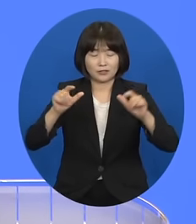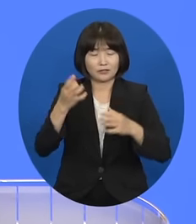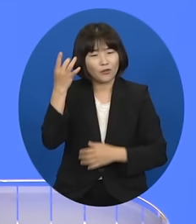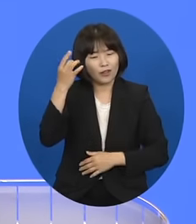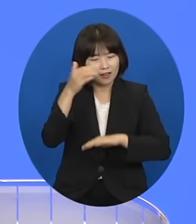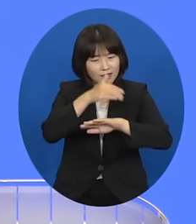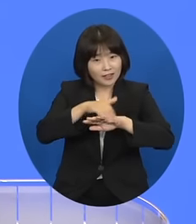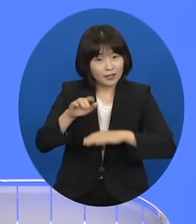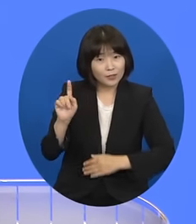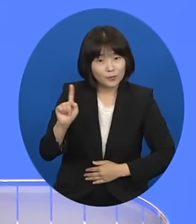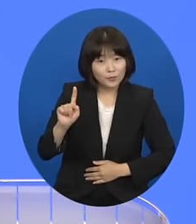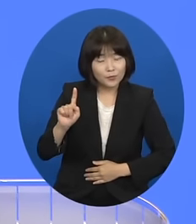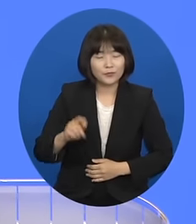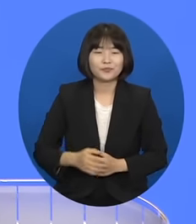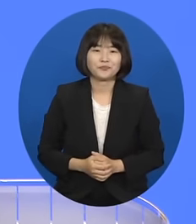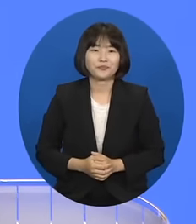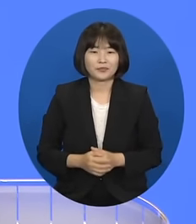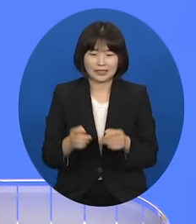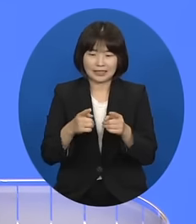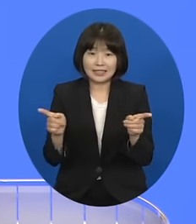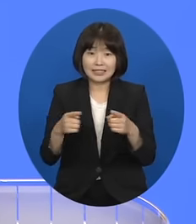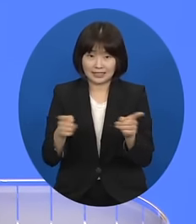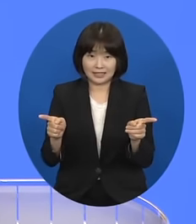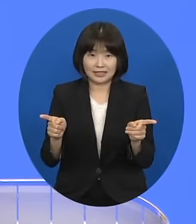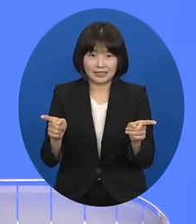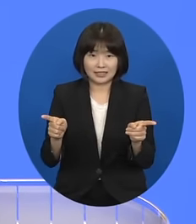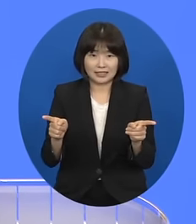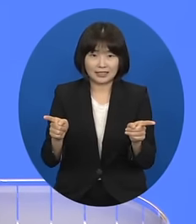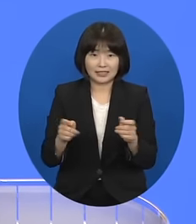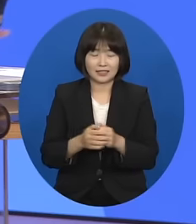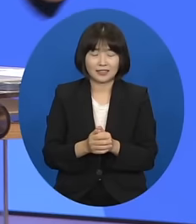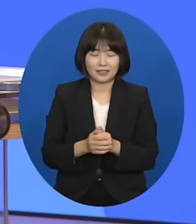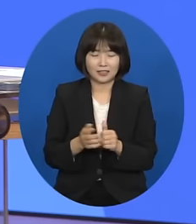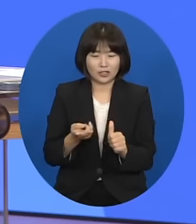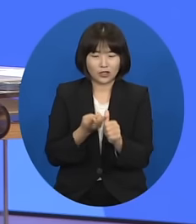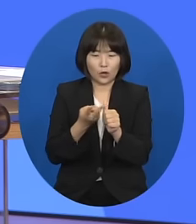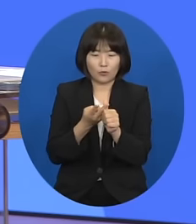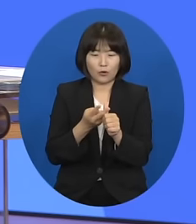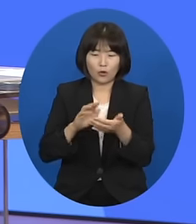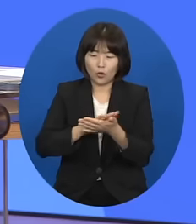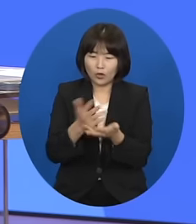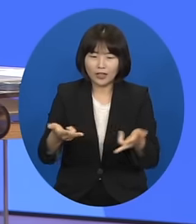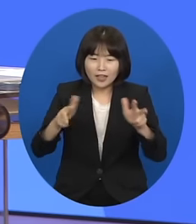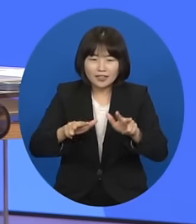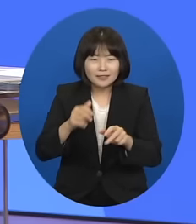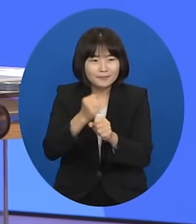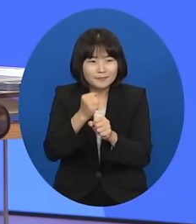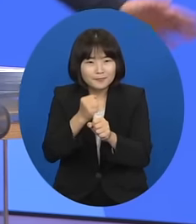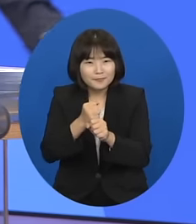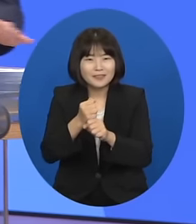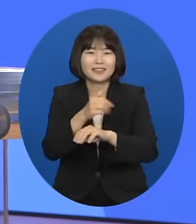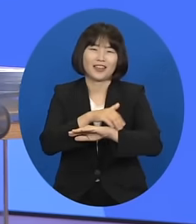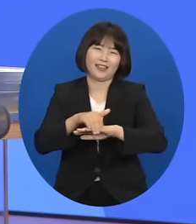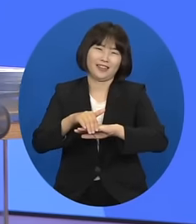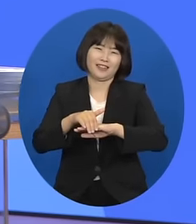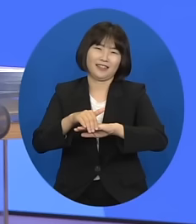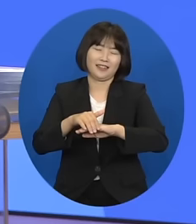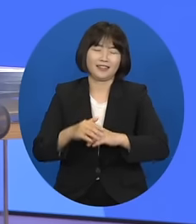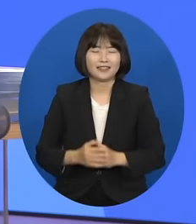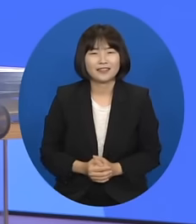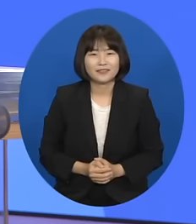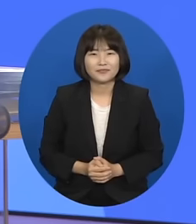계획은 1층 마당에 선몽 랜드를 꾸미는 것이었습니다. 이런 선몽 랜드를 꾸며서